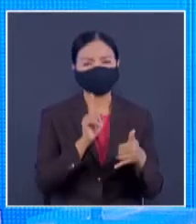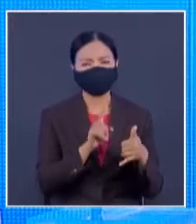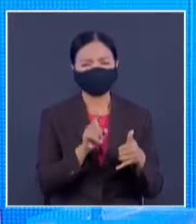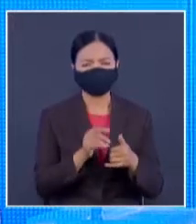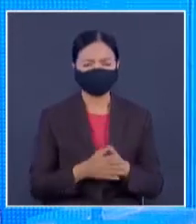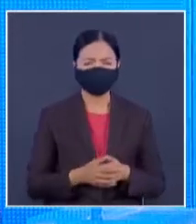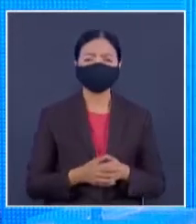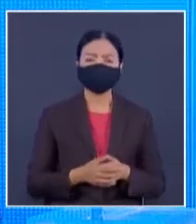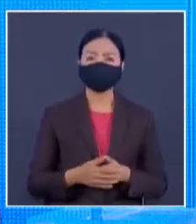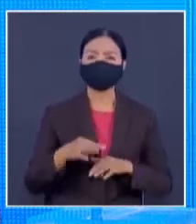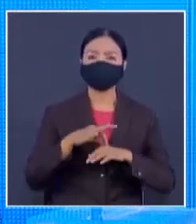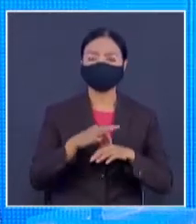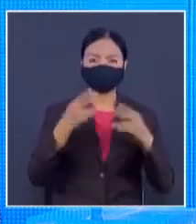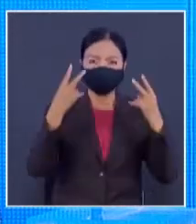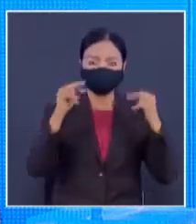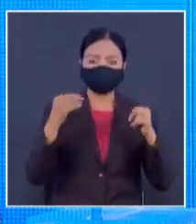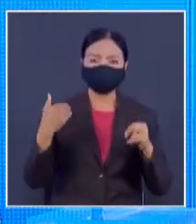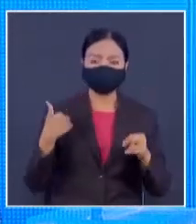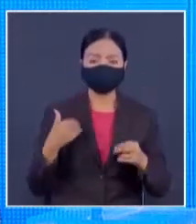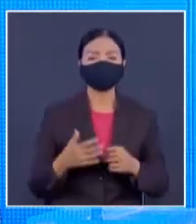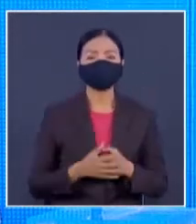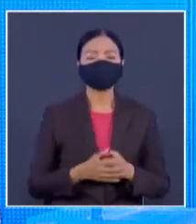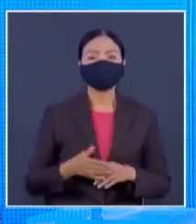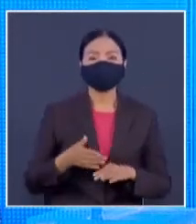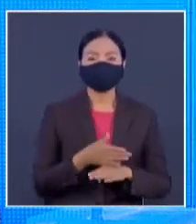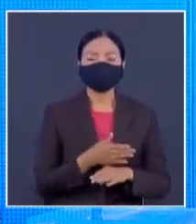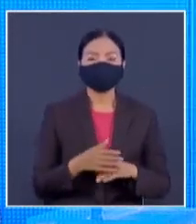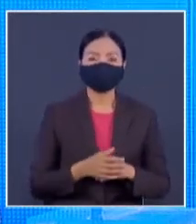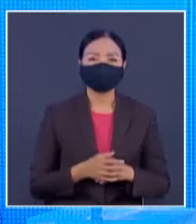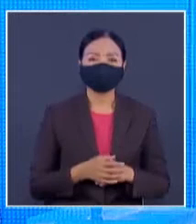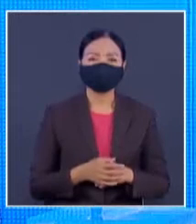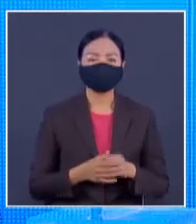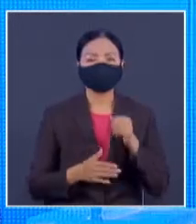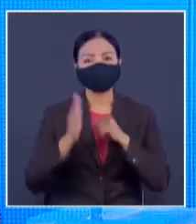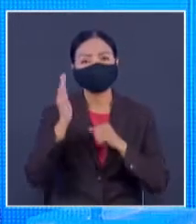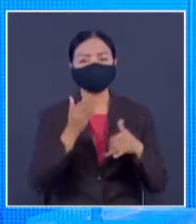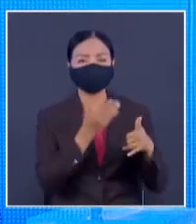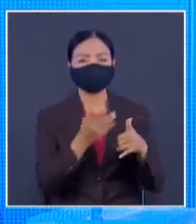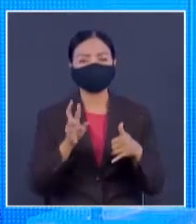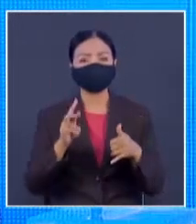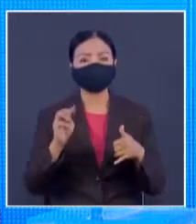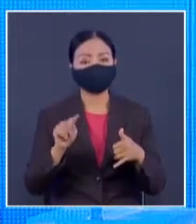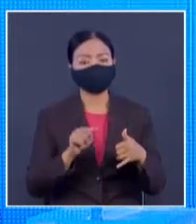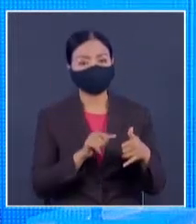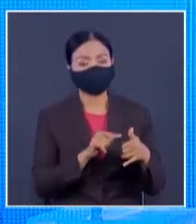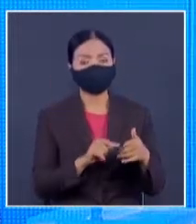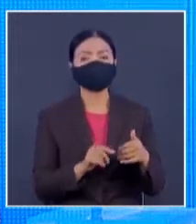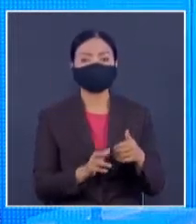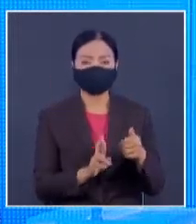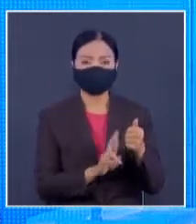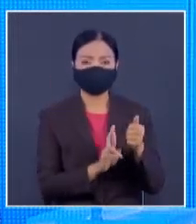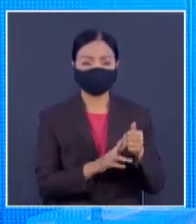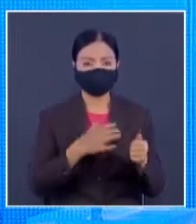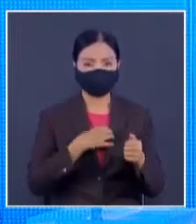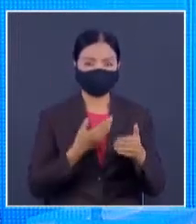ครับรวมถึงตำแหน่งนายกรัฐมนตรีด้วยที่มีกระแสข่าวมาก่อนหน้านี ้ ตั้งแต่อภิปรายไม่ไว้วางใจแล้วว่าบิ๊กป้อมอยากจะขึ้นเป็นนายกจริงหรือเปล่